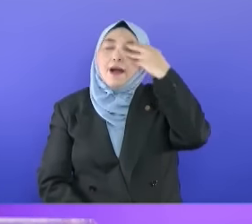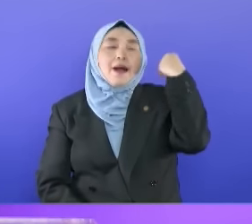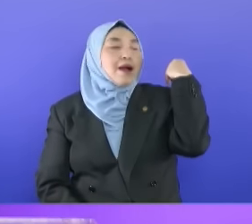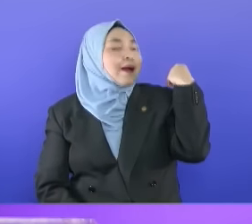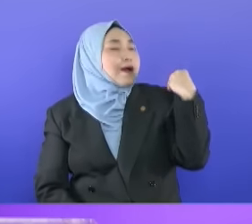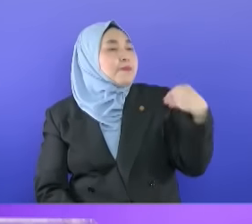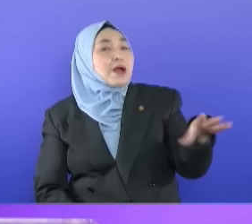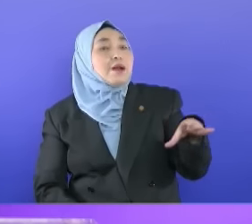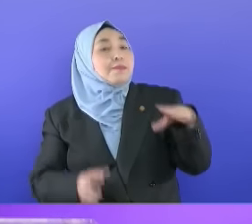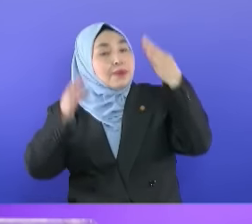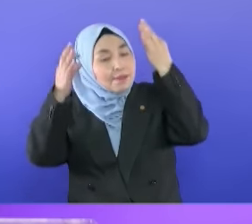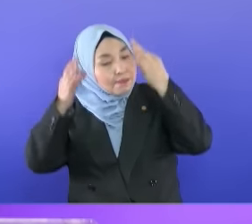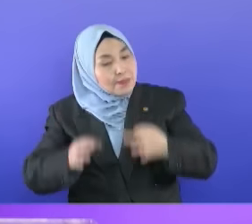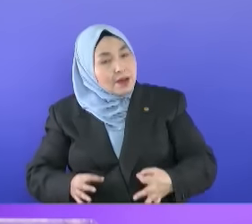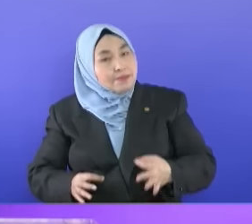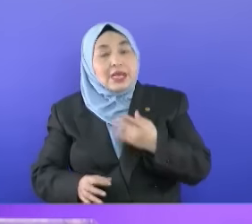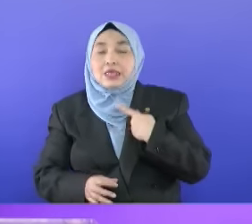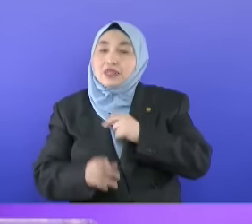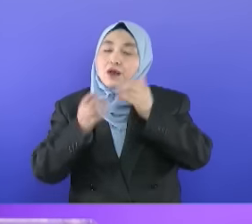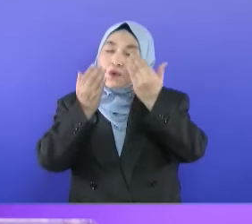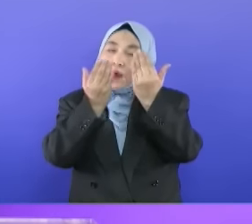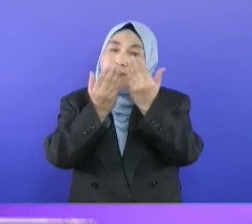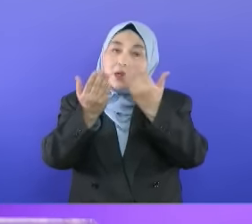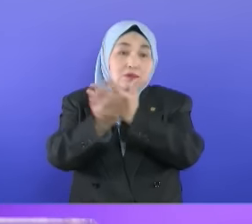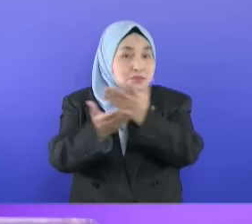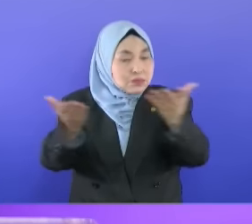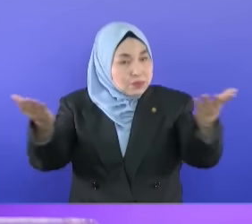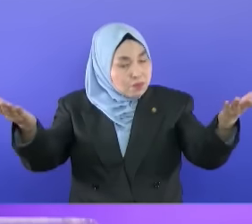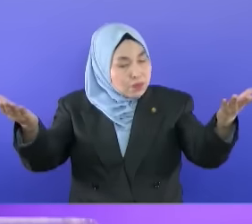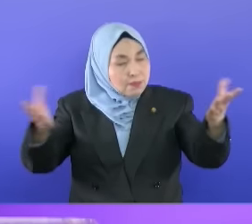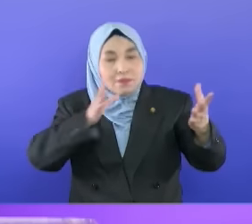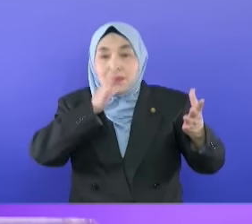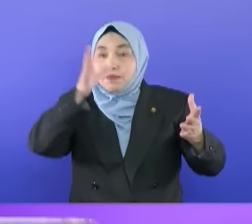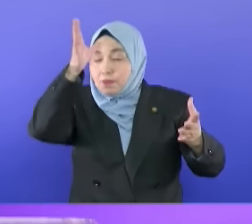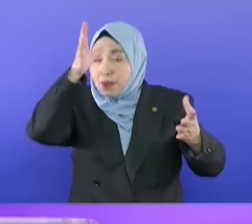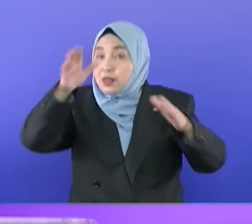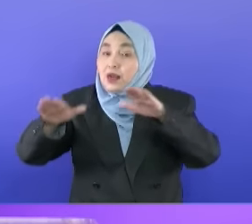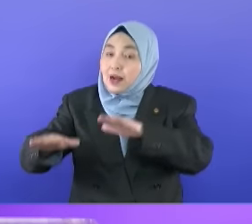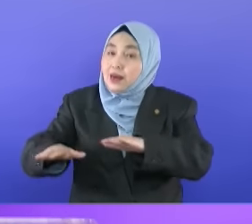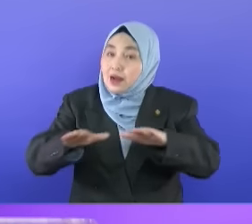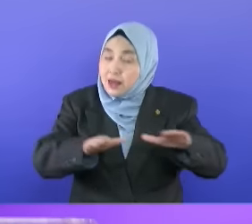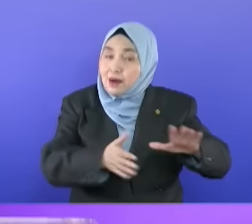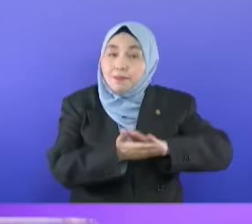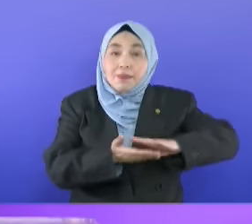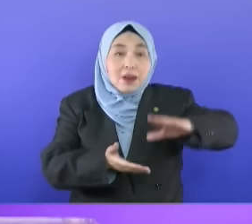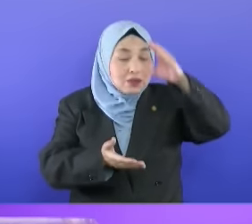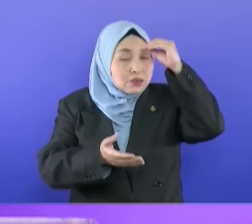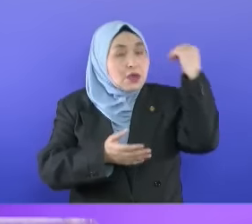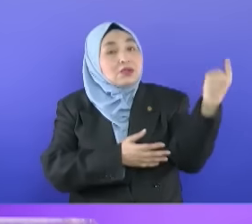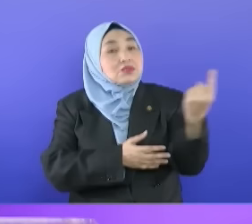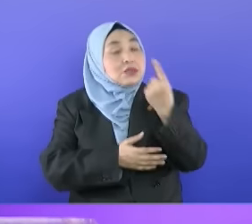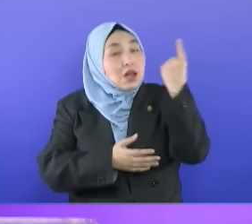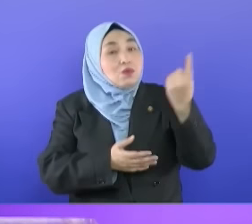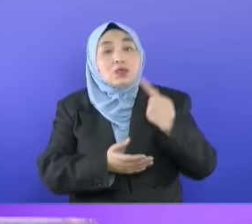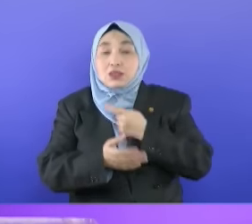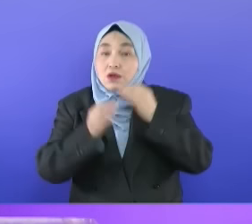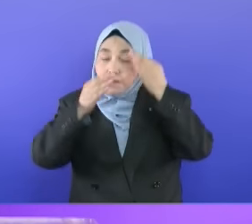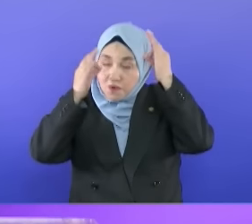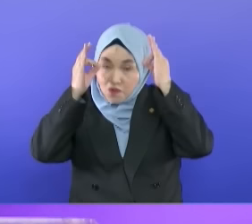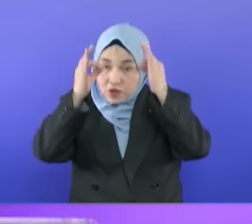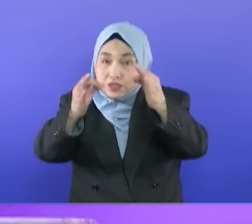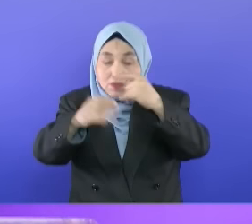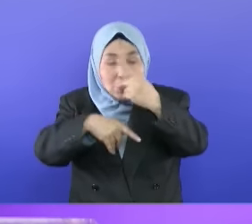keputusan dan kita doakan pada semua Ibu Ayah dan anak-anak yang belajar selalu kita fokuskan pada proses